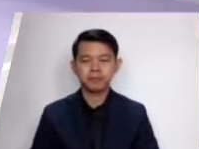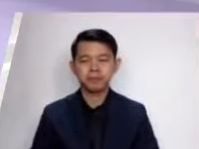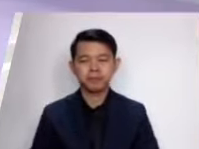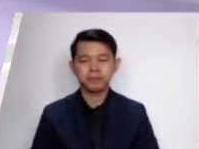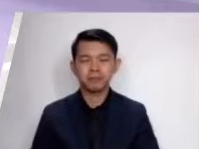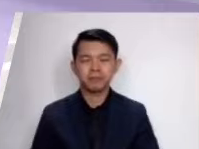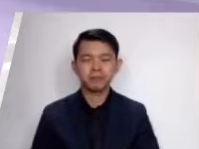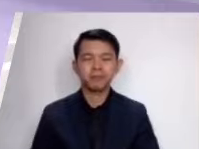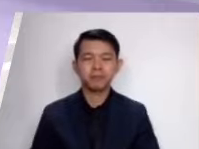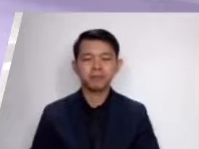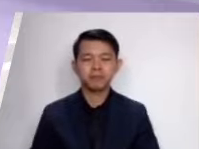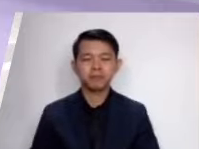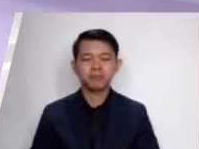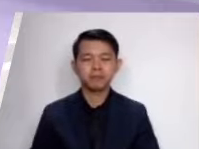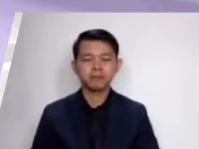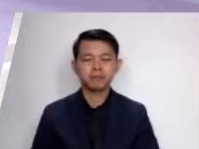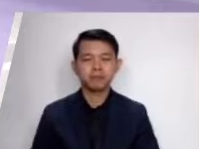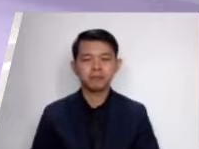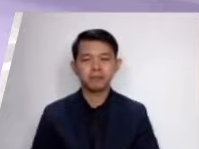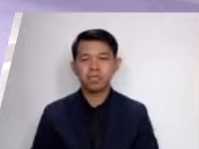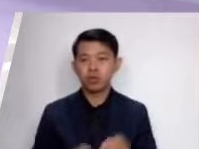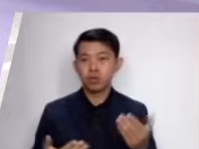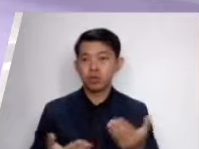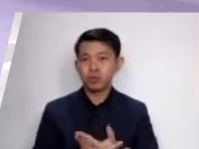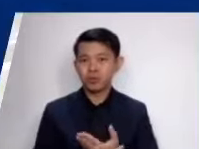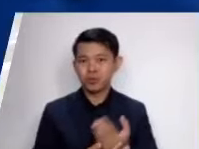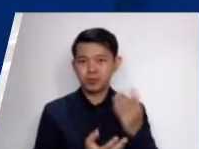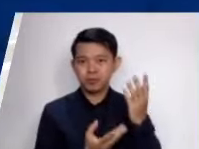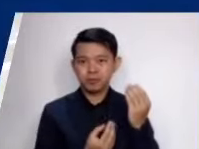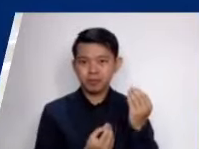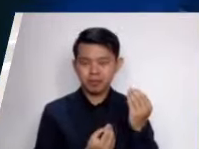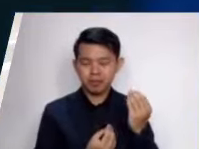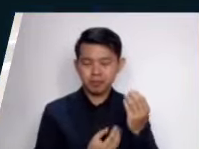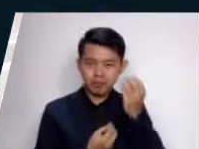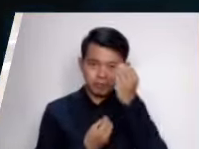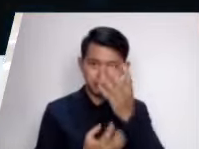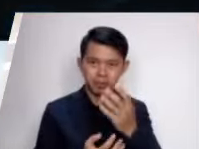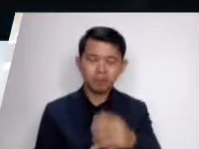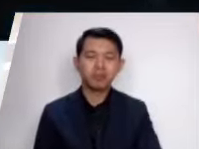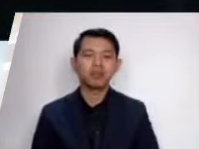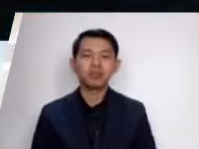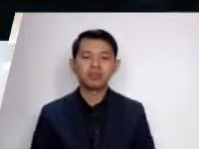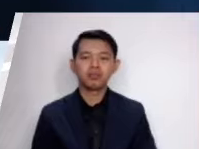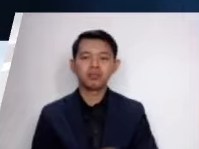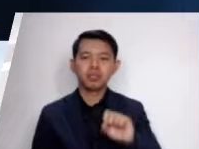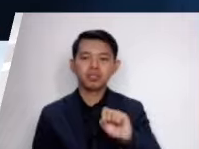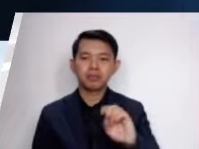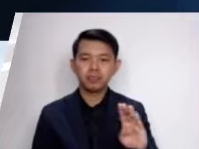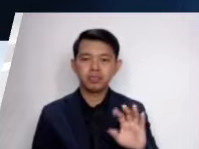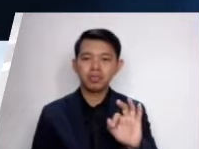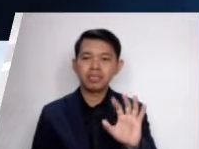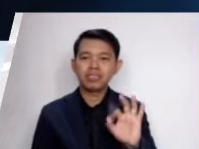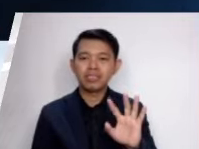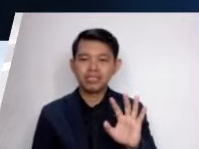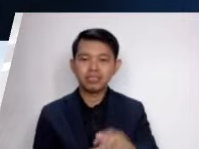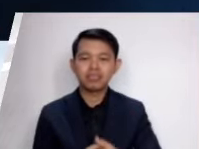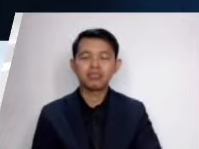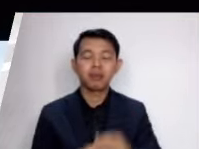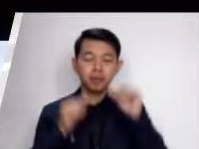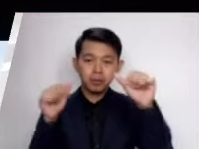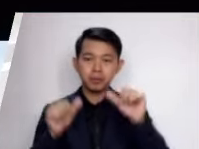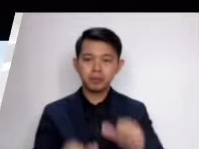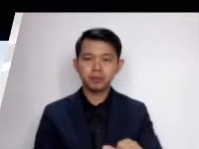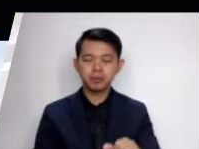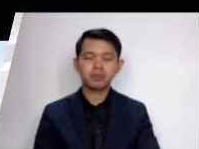May bagong aabangan ang mga 18. Naglabas na si SB19 member at The Voice Kids Philippines